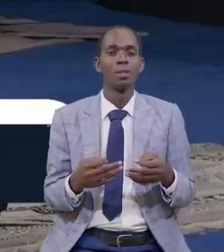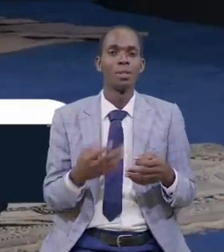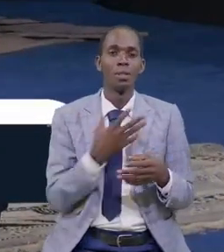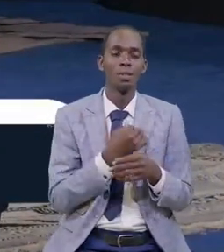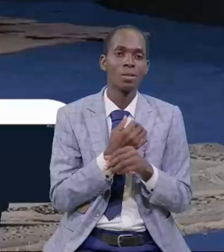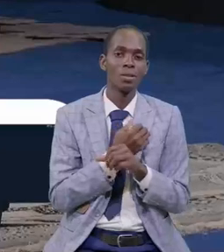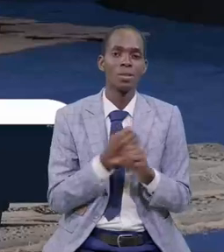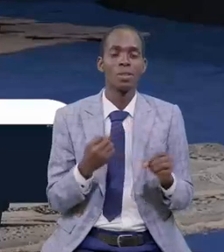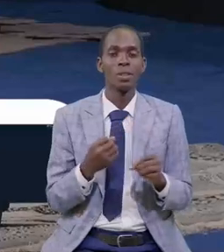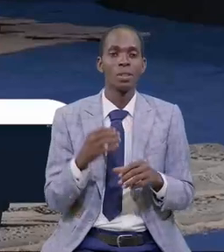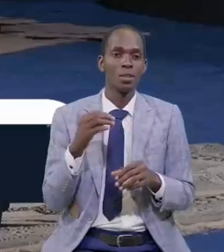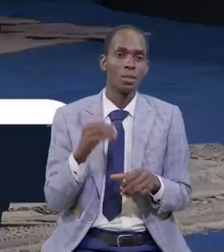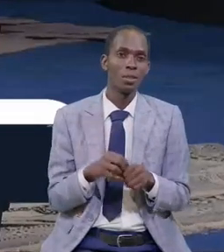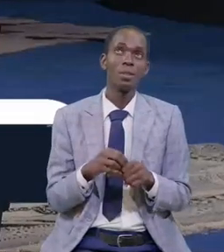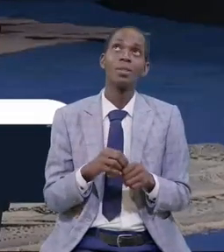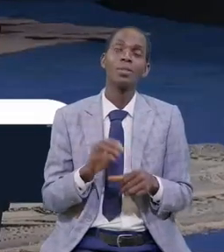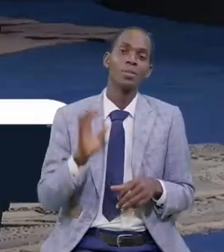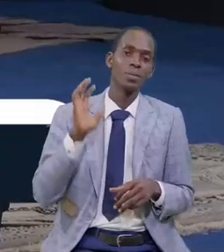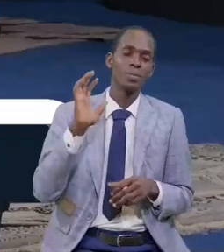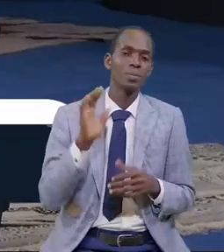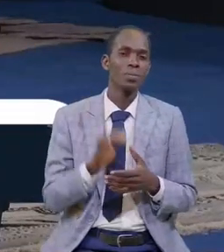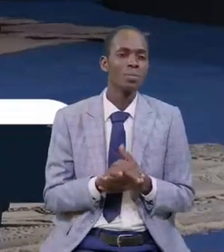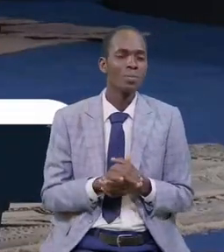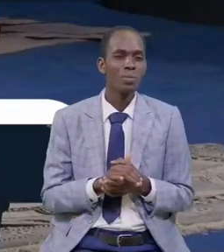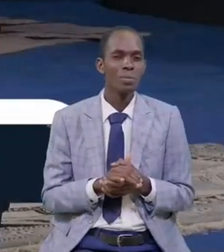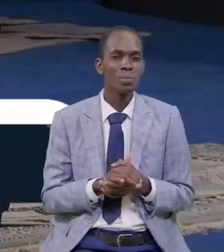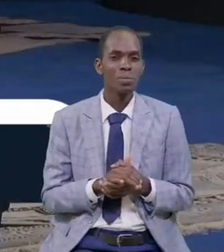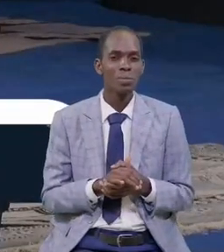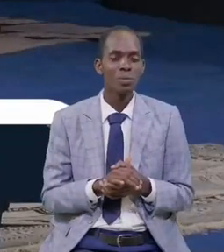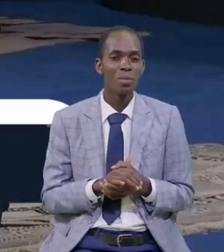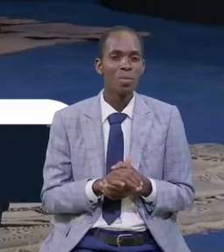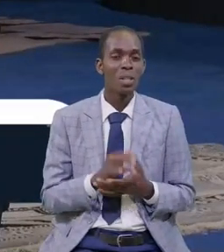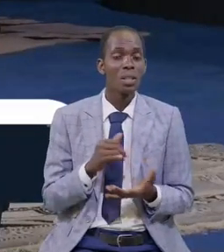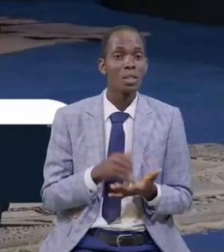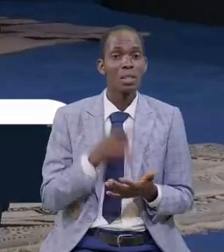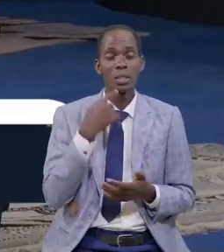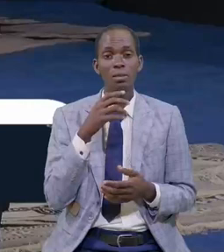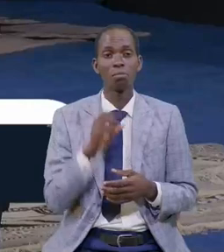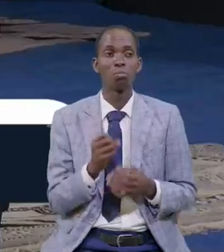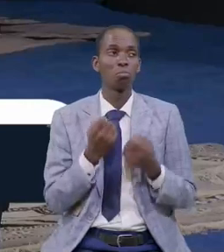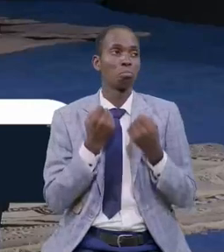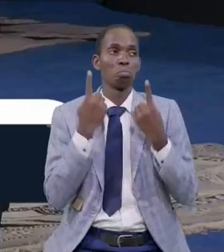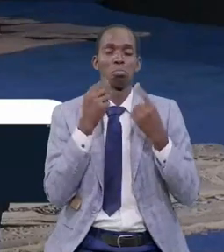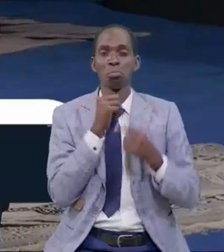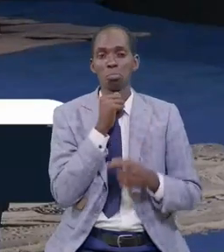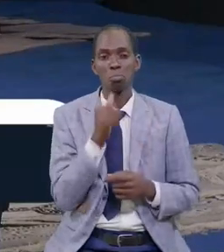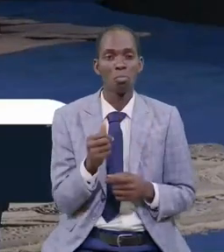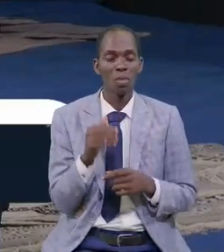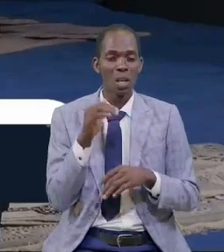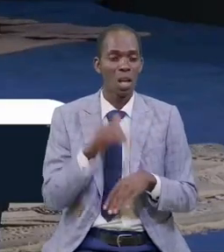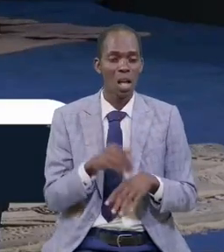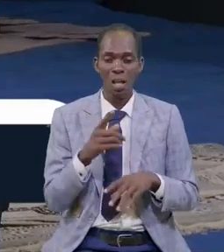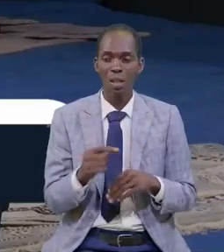la violation du droit et de la justice que ne ne t'en